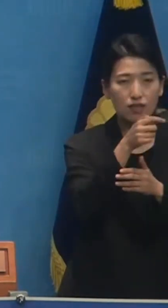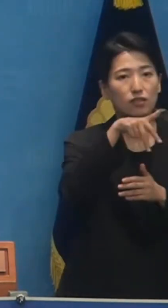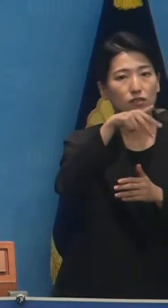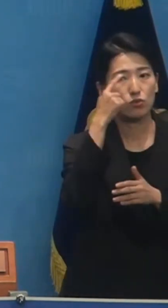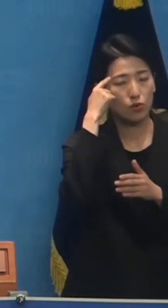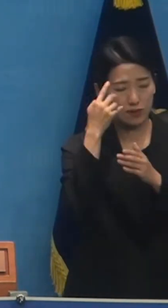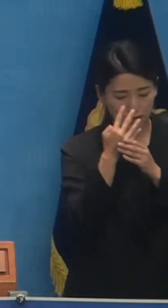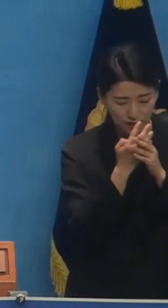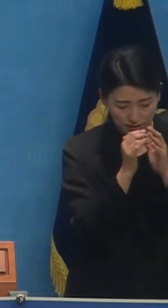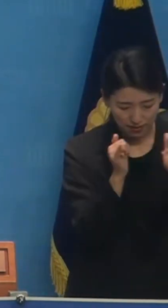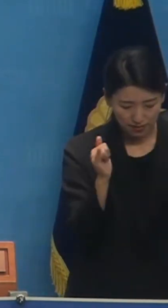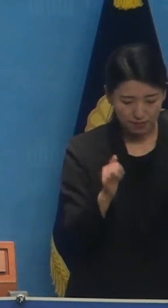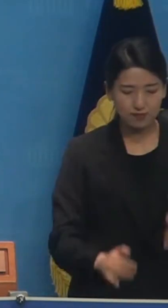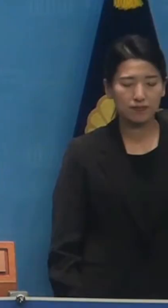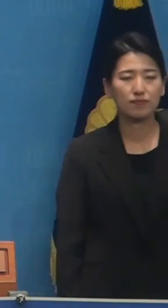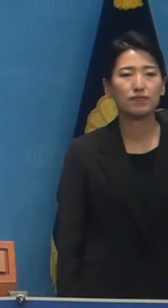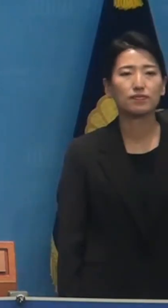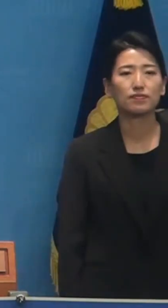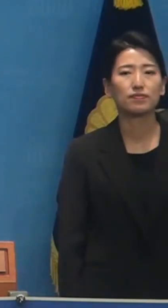박사님이십니다.